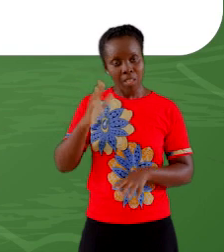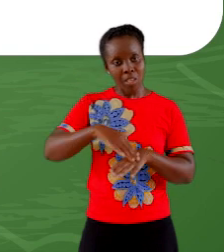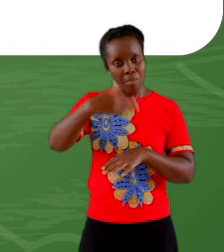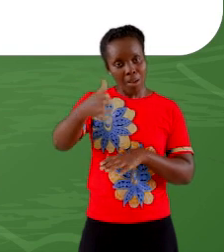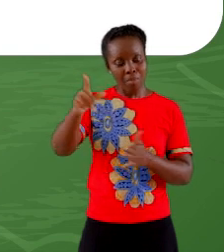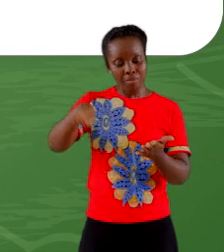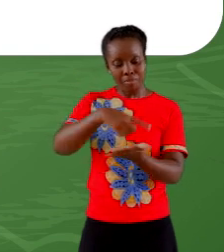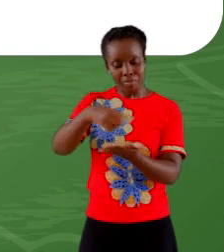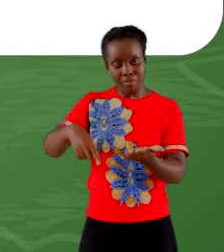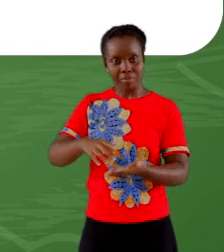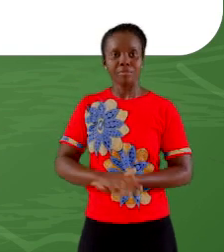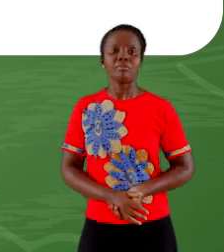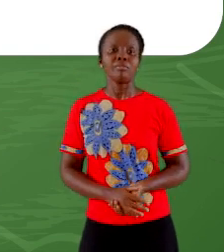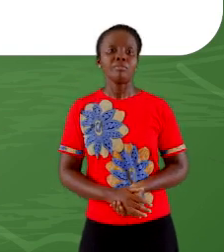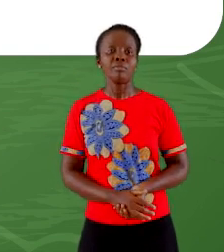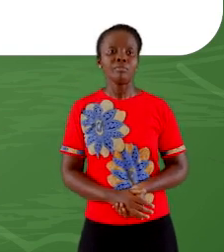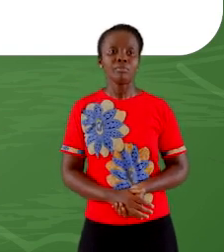nous passons à la correction.